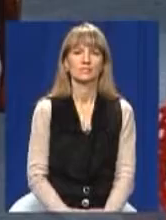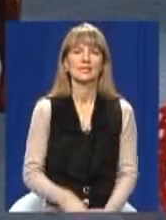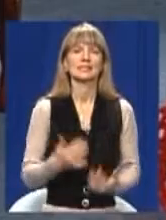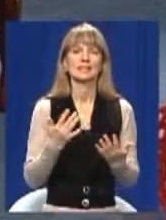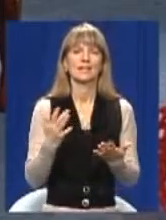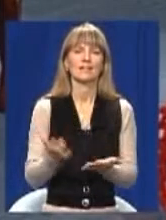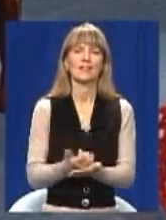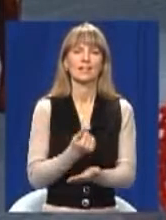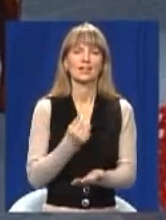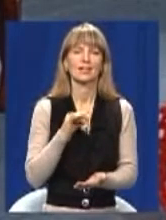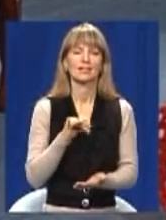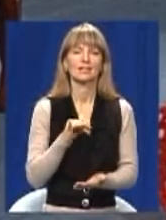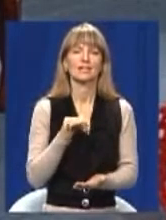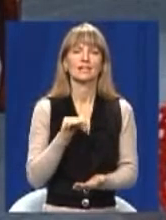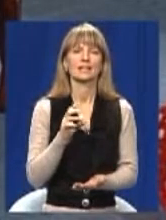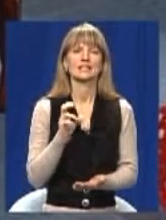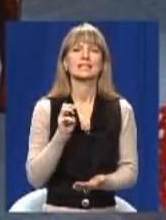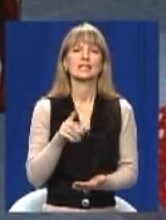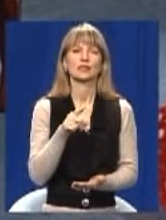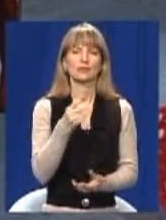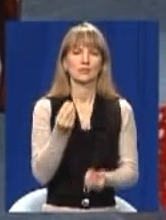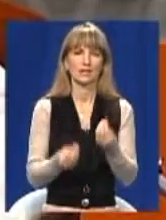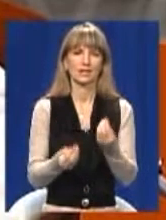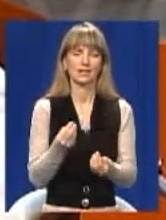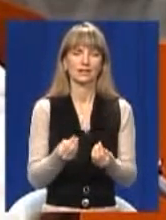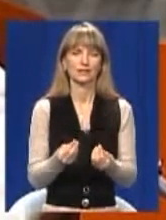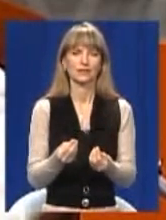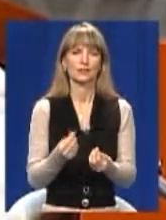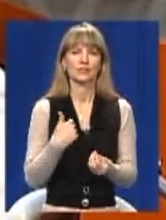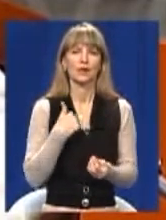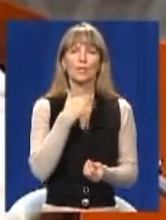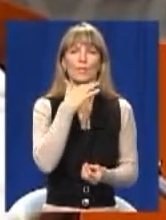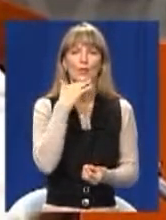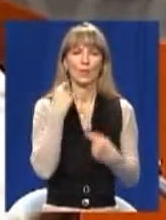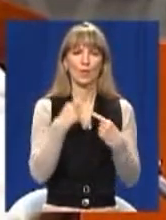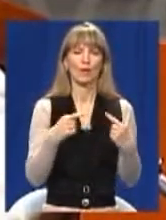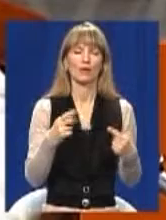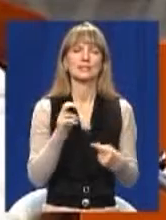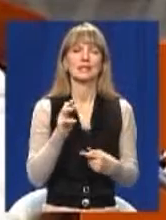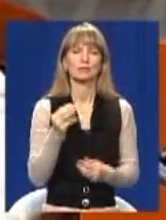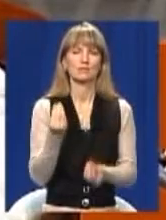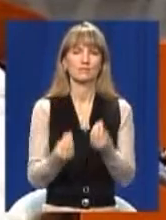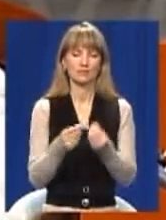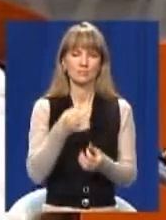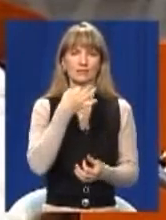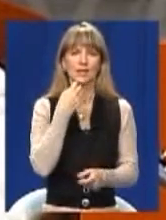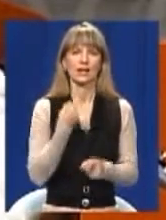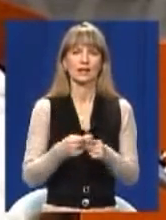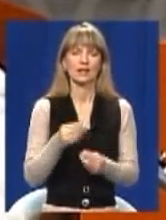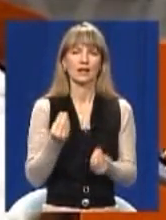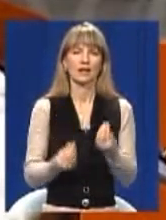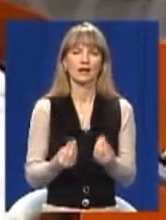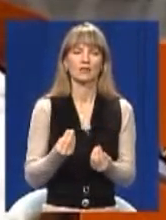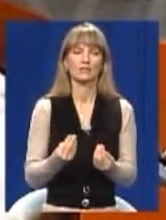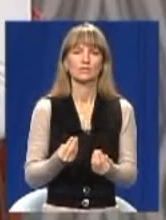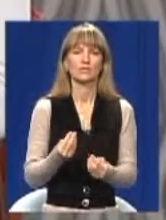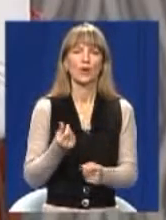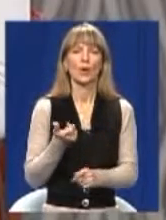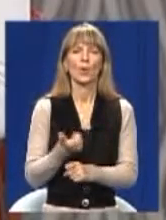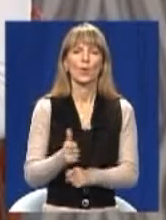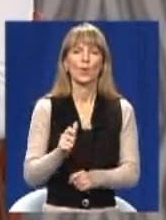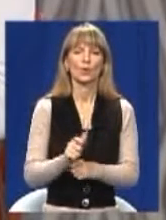раз вигравала? І в кого з ким ти граєш? Много з ким. Да, тобі подобається ця гра взагалі? Да. Дуже